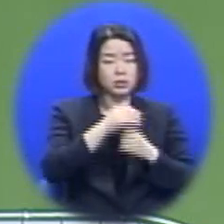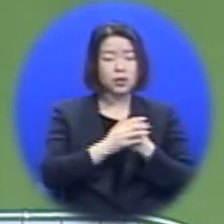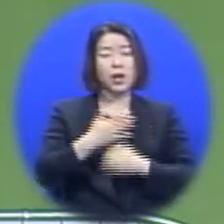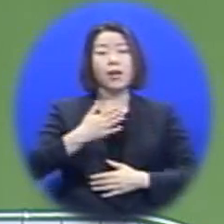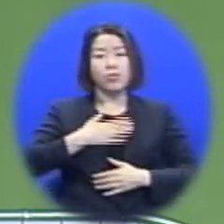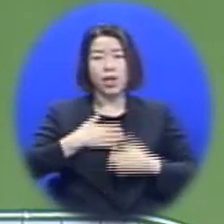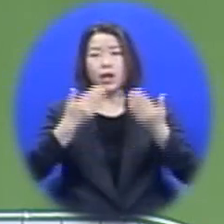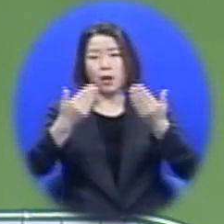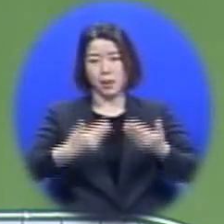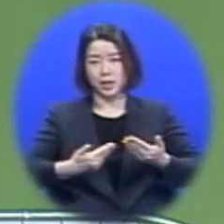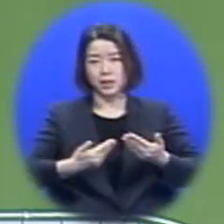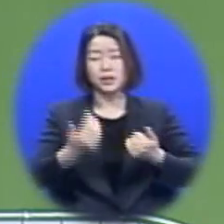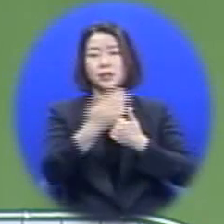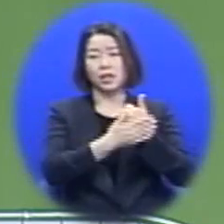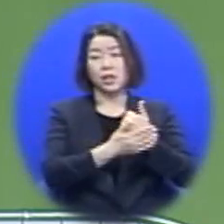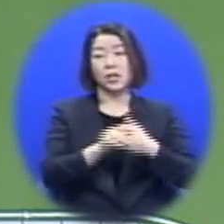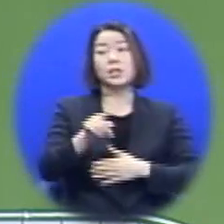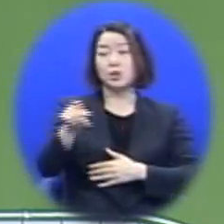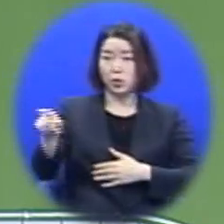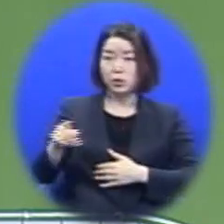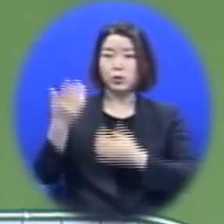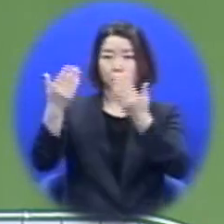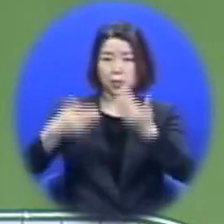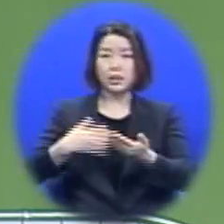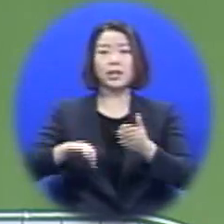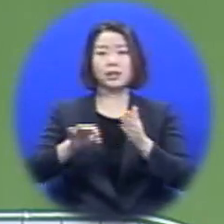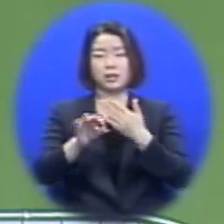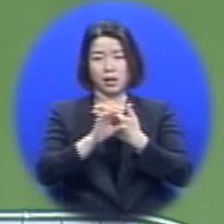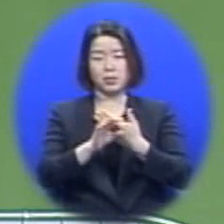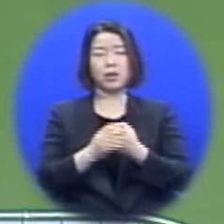은혜를 그들도 받았다면.